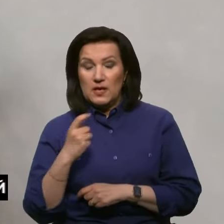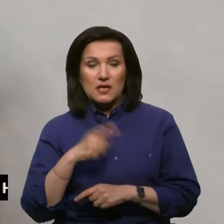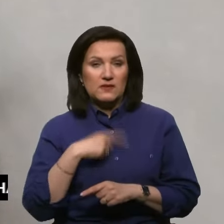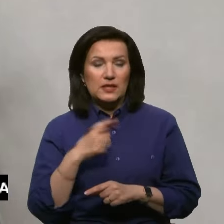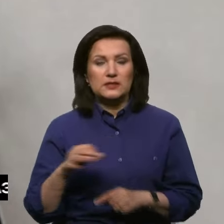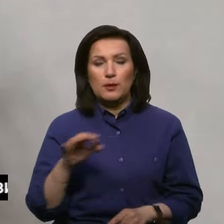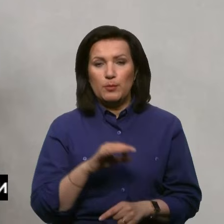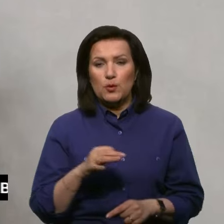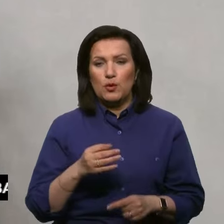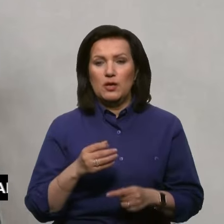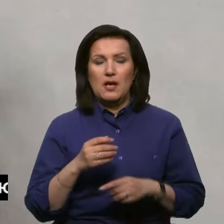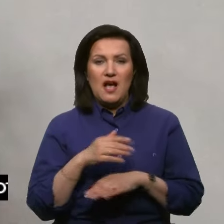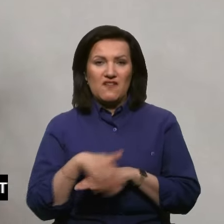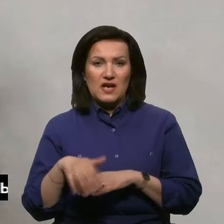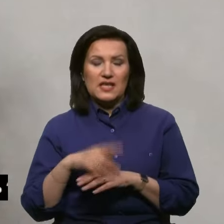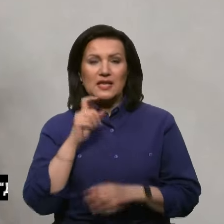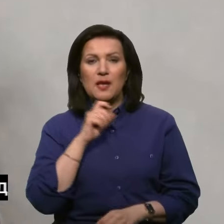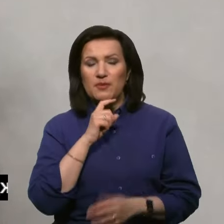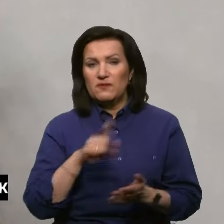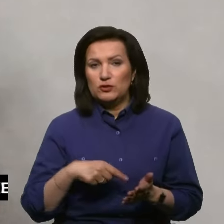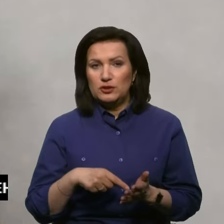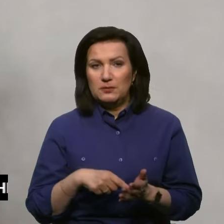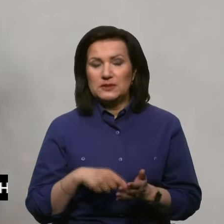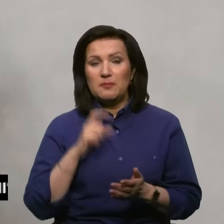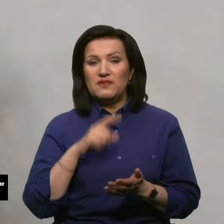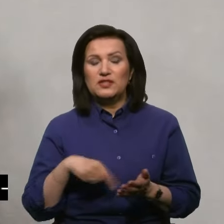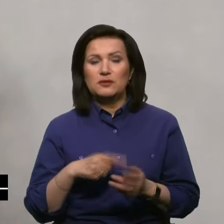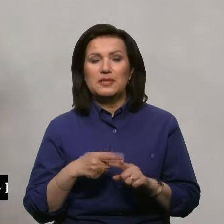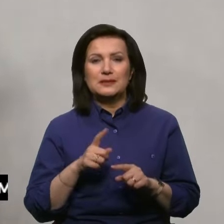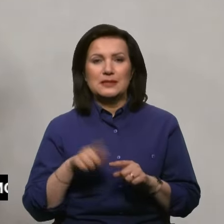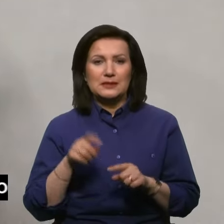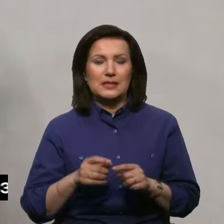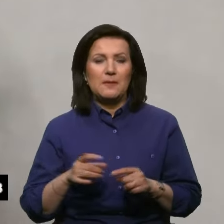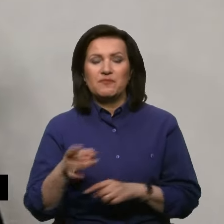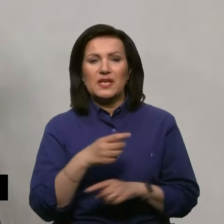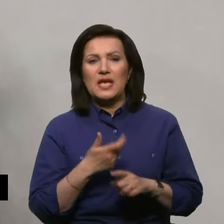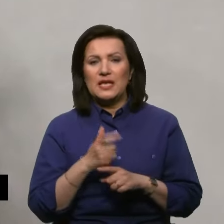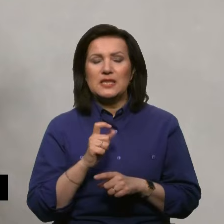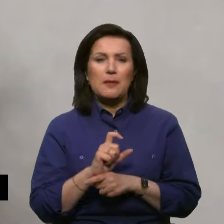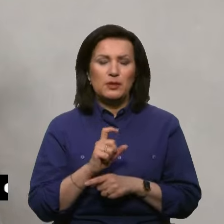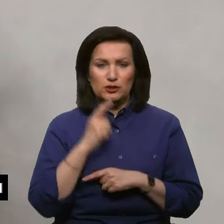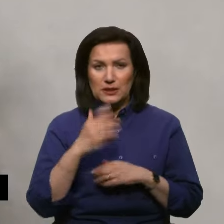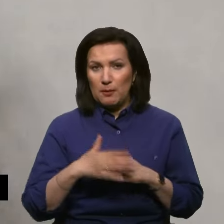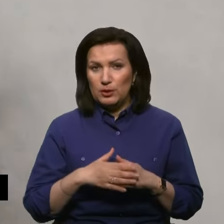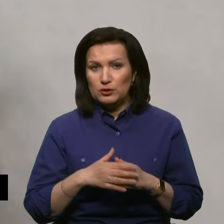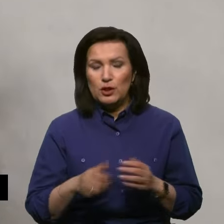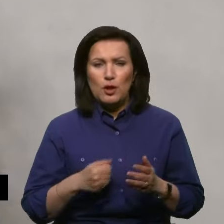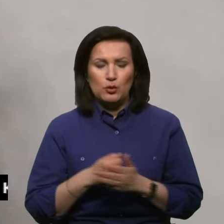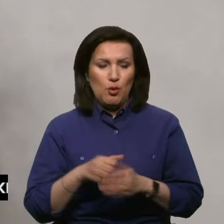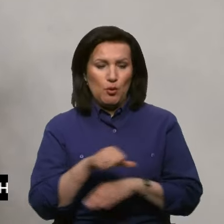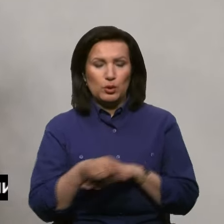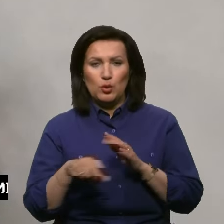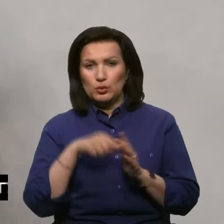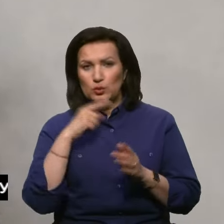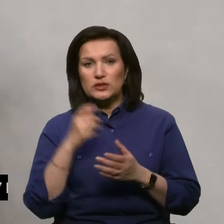про житлові квартали на півночі міста. Північ міста – це ті райони, які найбільше наближені до кордону